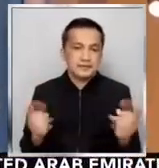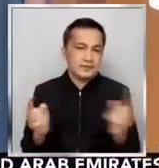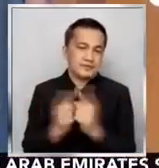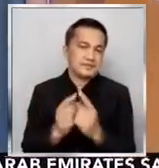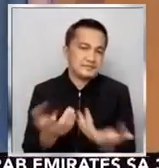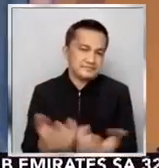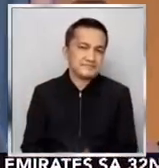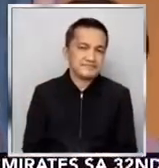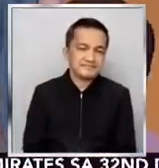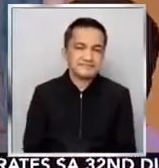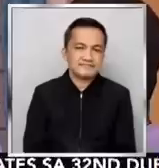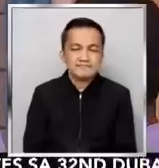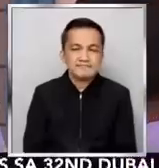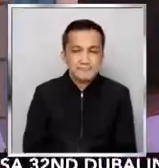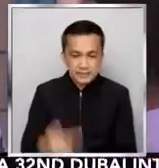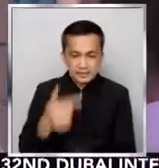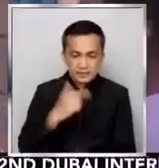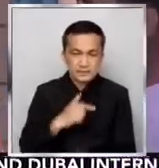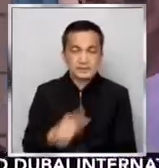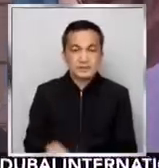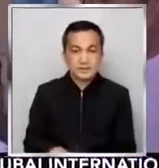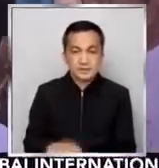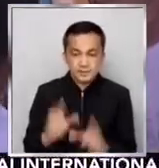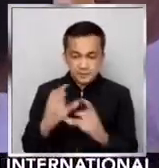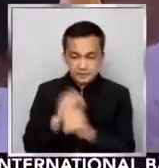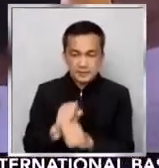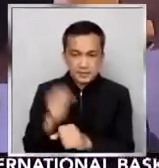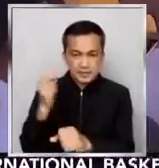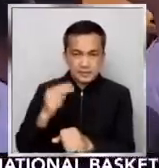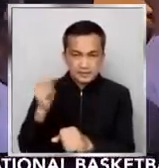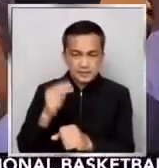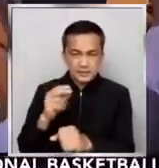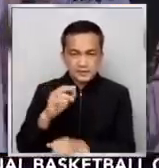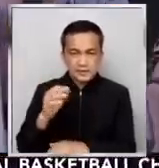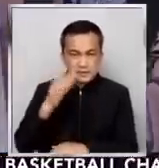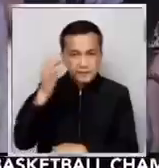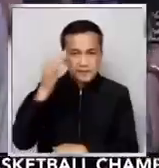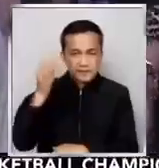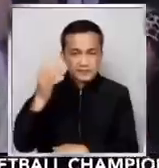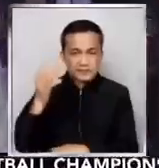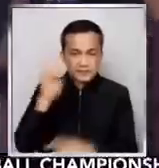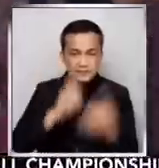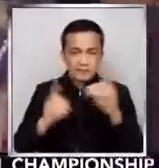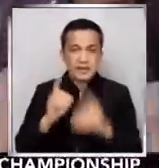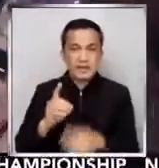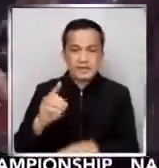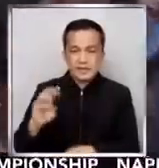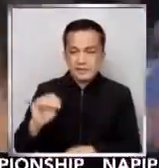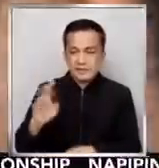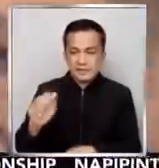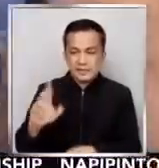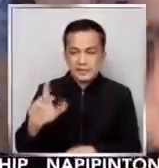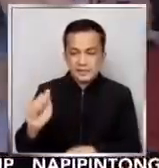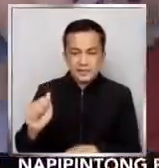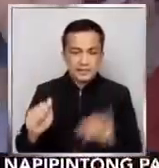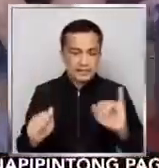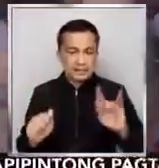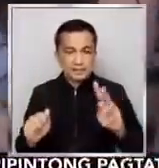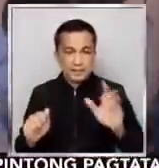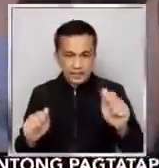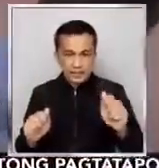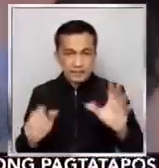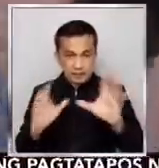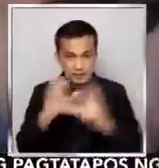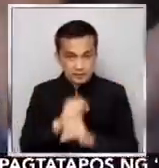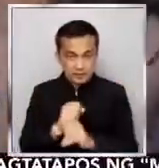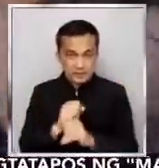Sa napipintong pagtatapos ng historical portal fantasy series na Maria Clara at Ibarra, magwawakas na rin kaya ang love